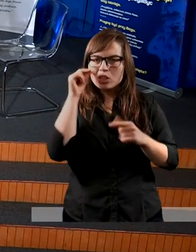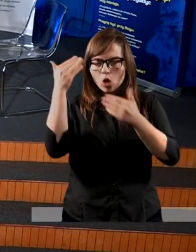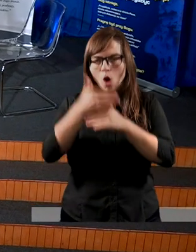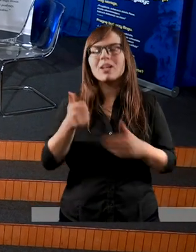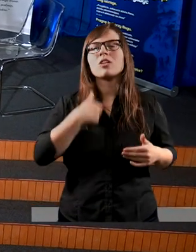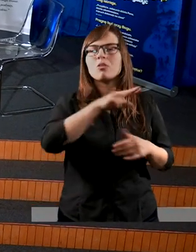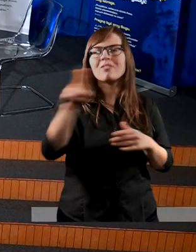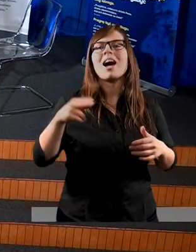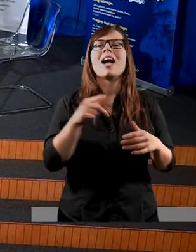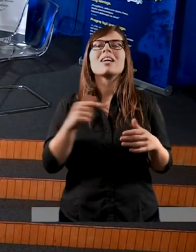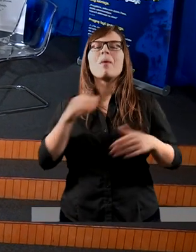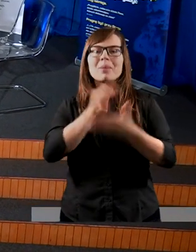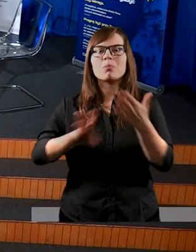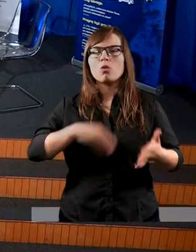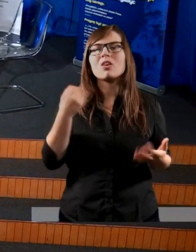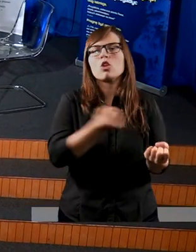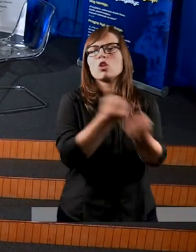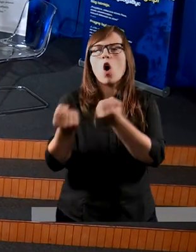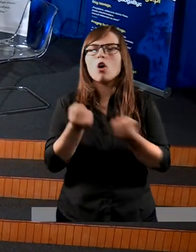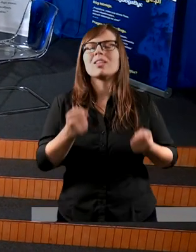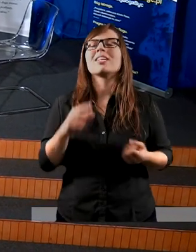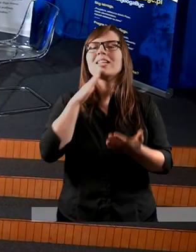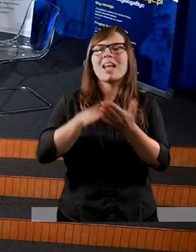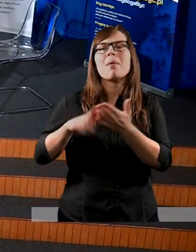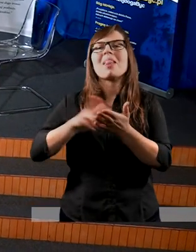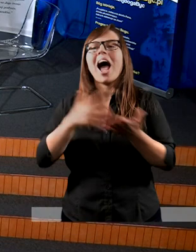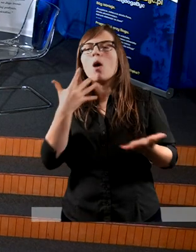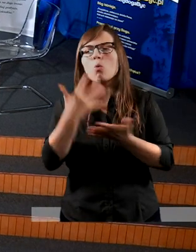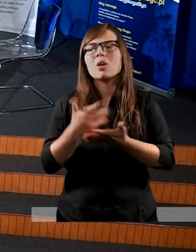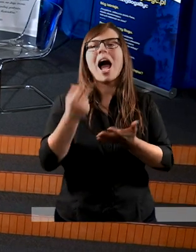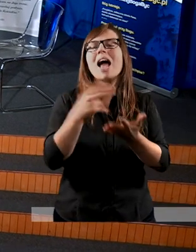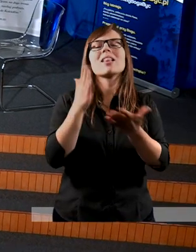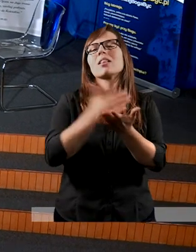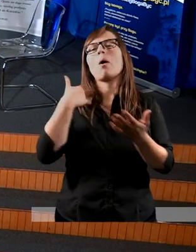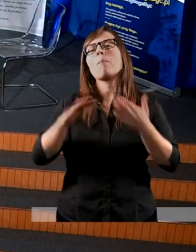aby wasze Pisma Święte nosiły znamiona użytkowania, a nie